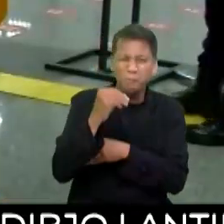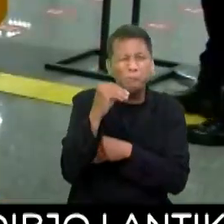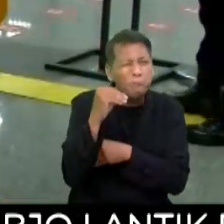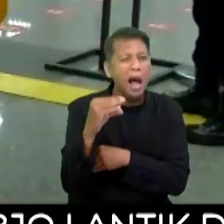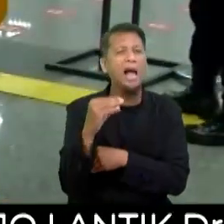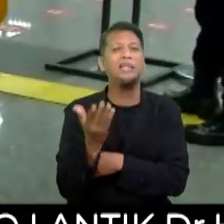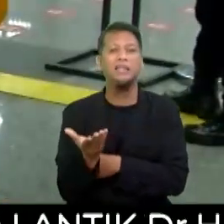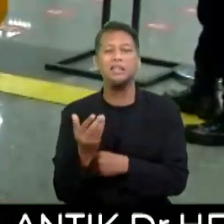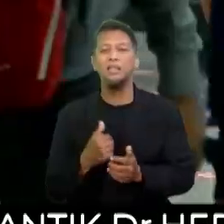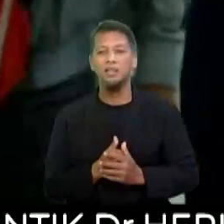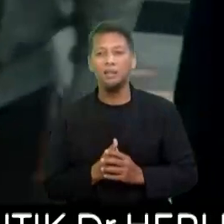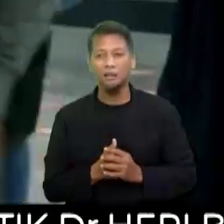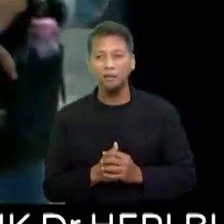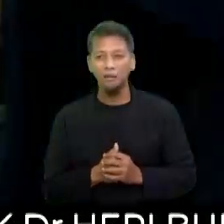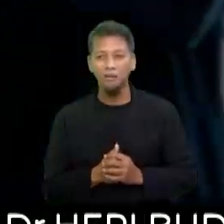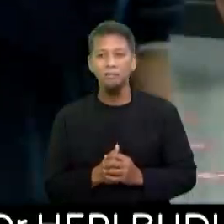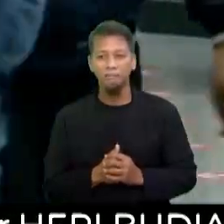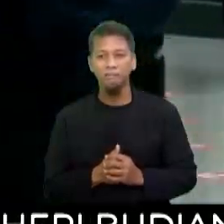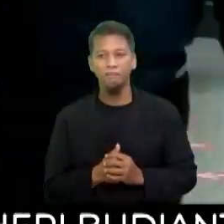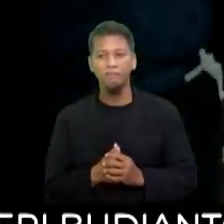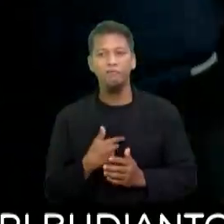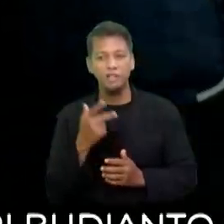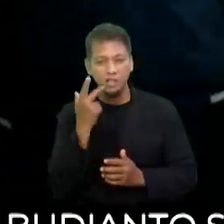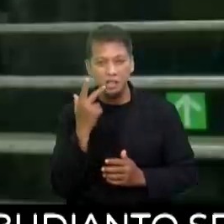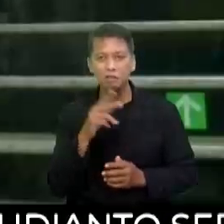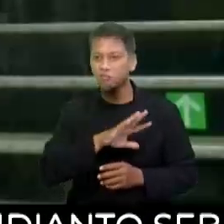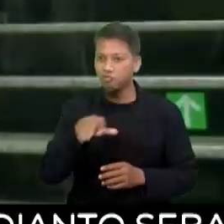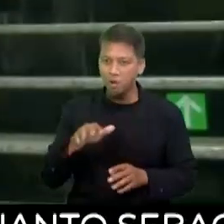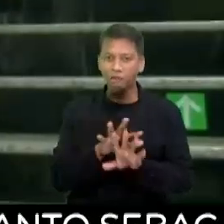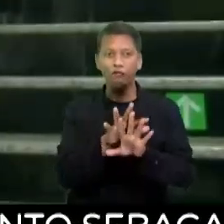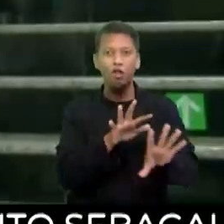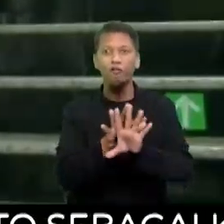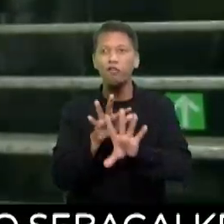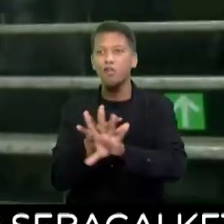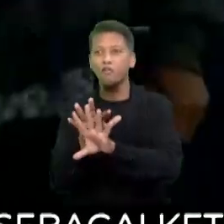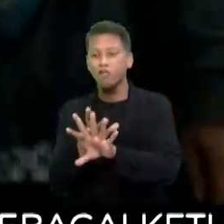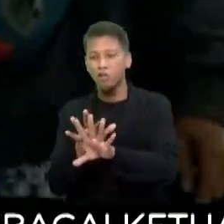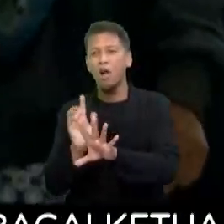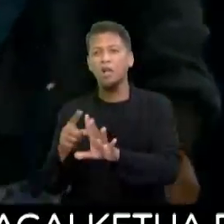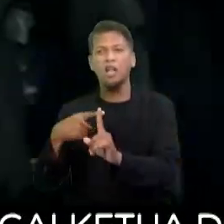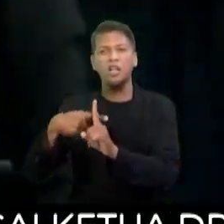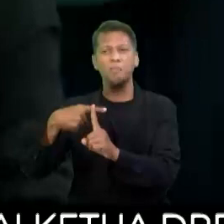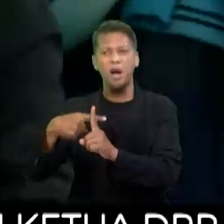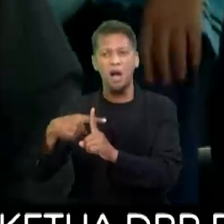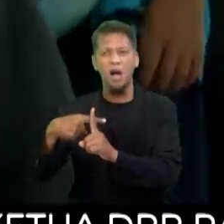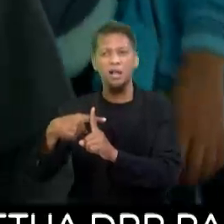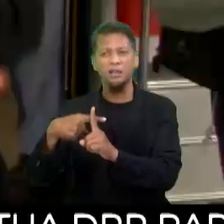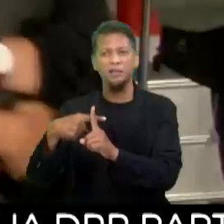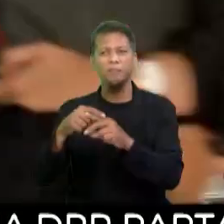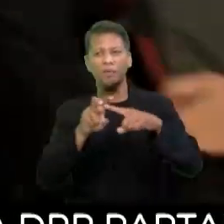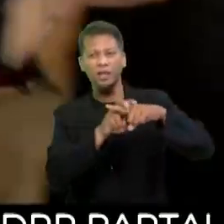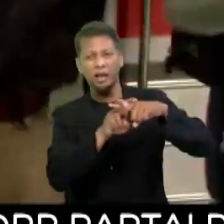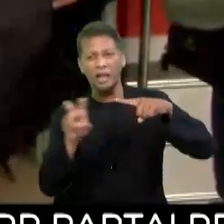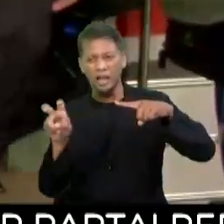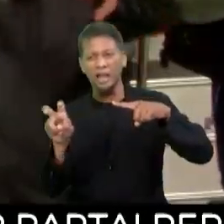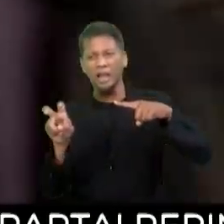Untuk mengantisipasi penumpukan penumpang, KAI Komuter mengoperasikan KRL pengumpan atau feeder dari stasiun Manggarai dengan